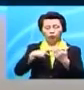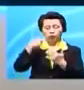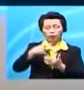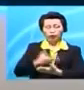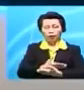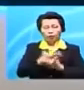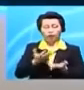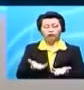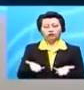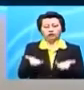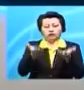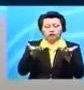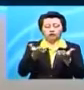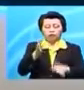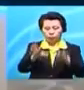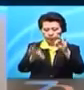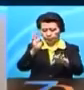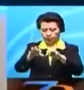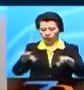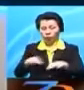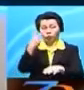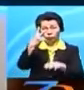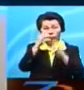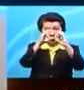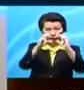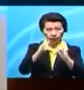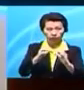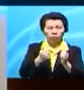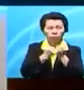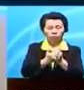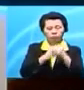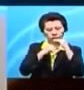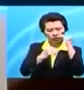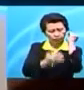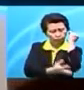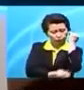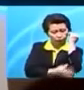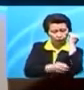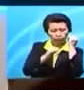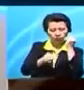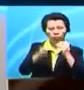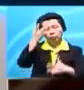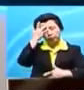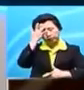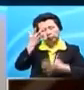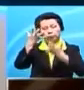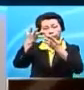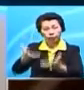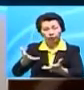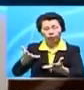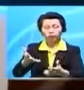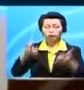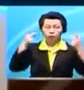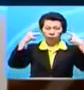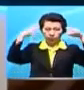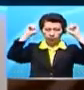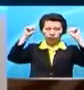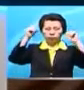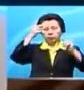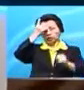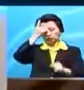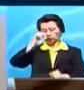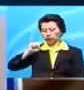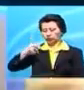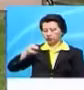Anak Angkat. Pemilihan dibuat menerusi dua kaedah berdasarkan tahap kemiskinan dan pesakit kronik. Menurut Presidennya, Datuk Sheikh